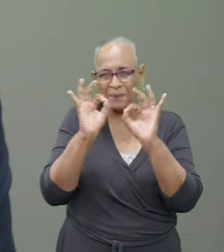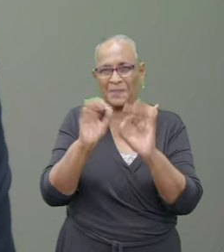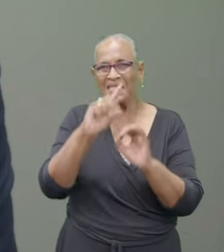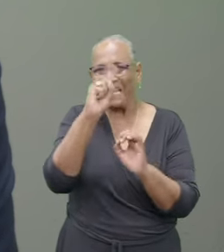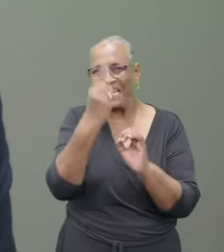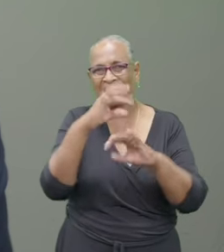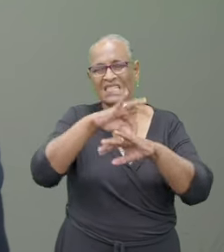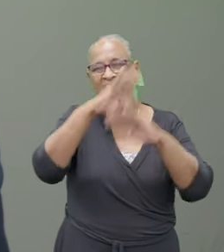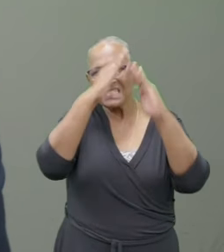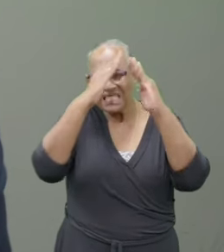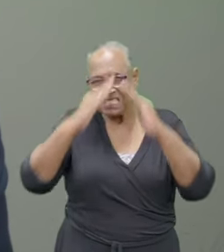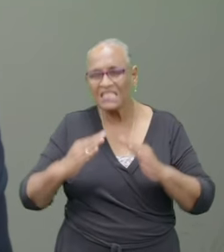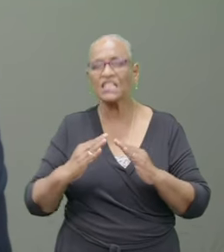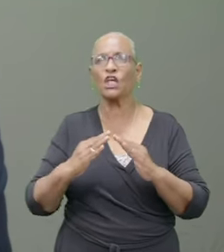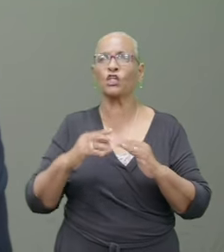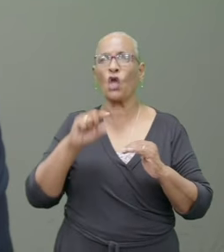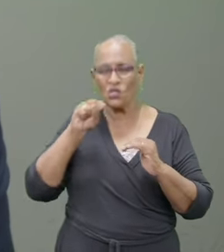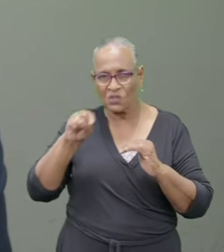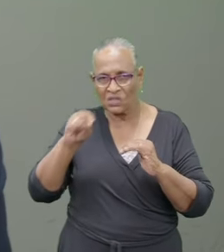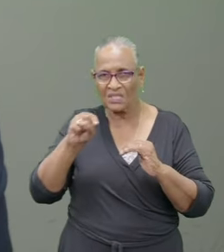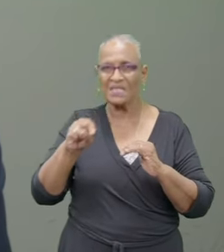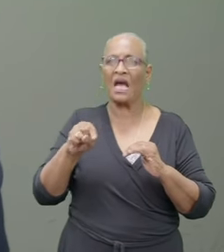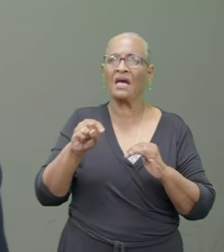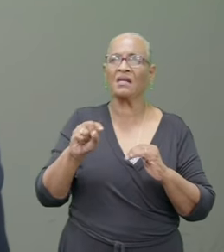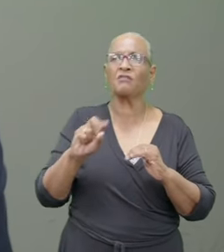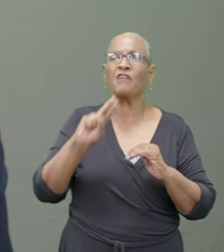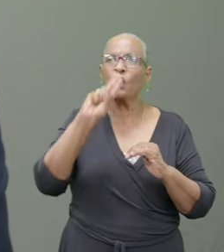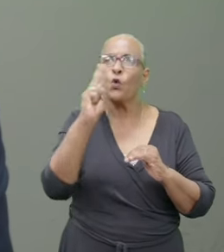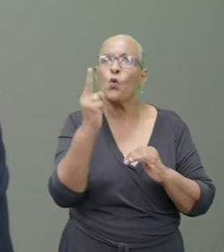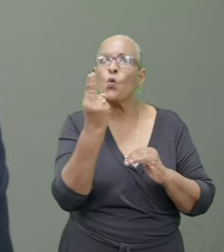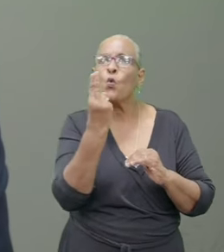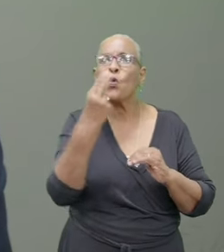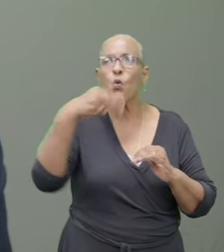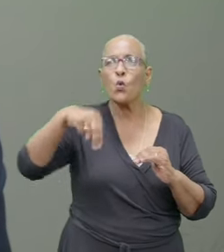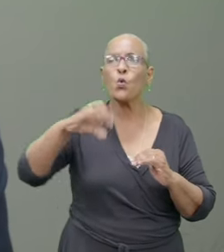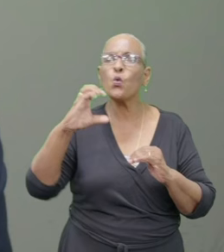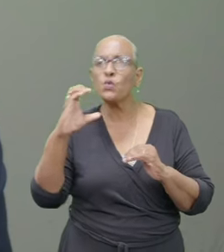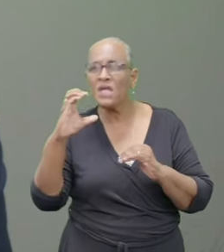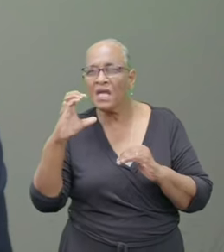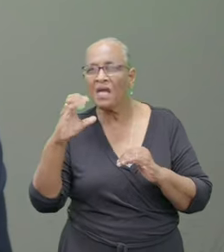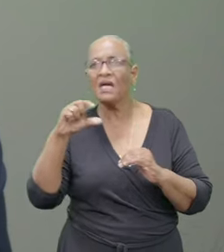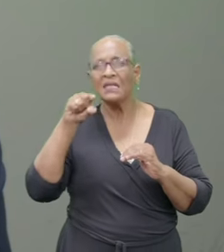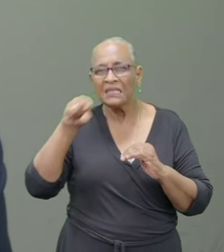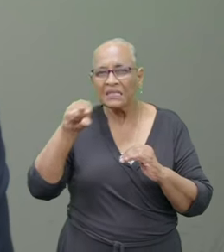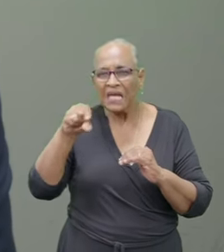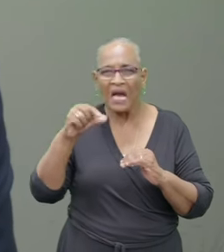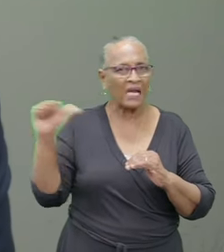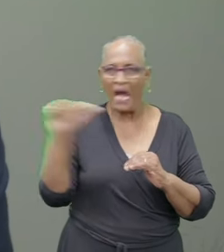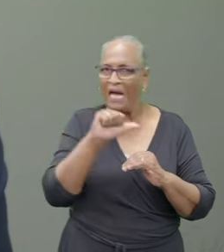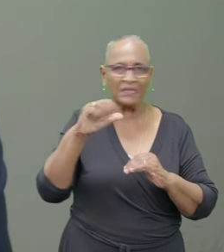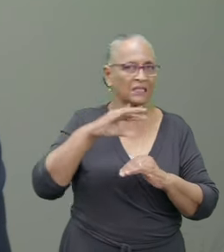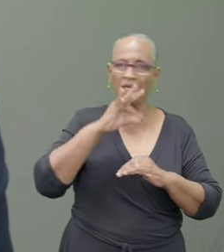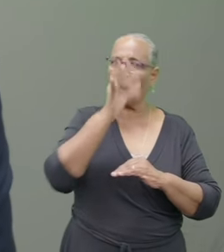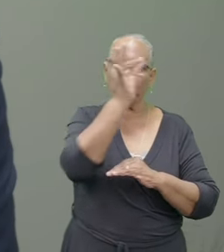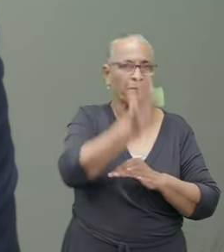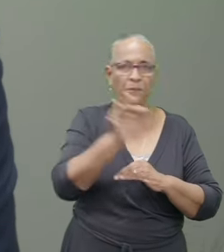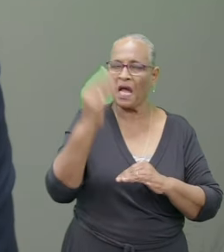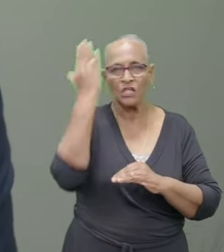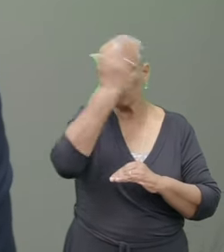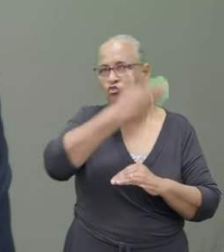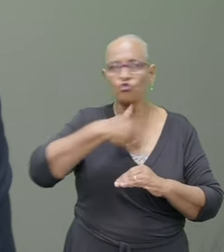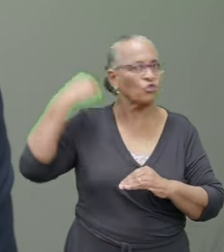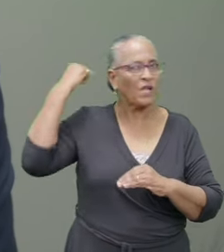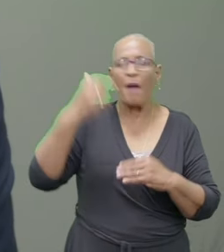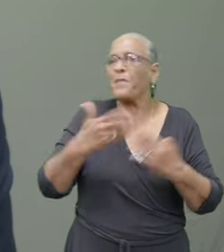als het gaat om unieke afdelingen die nergens anders in Suriname terug te vinden zijn. Zo hebben we de